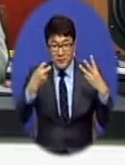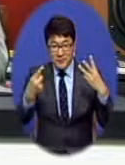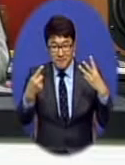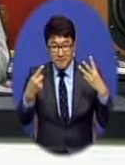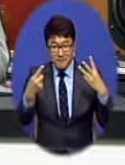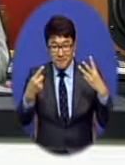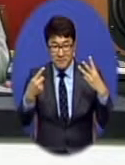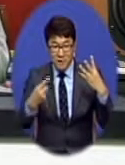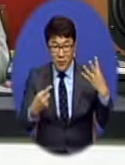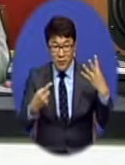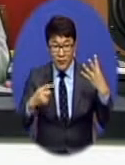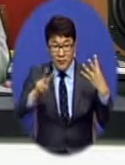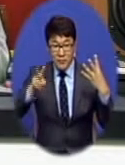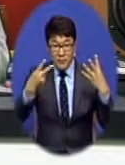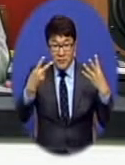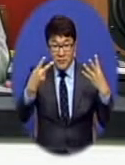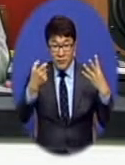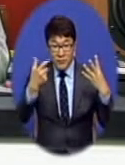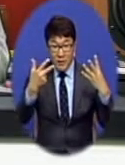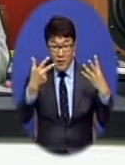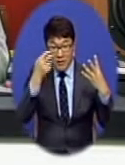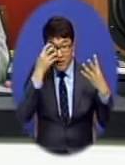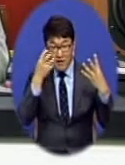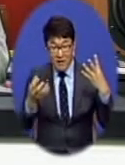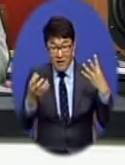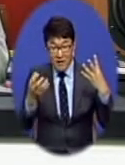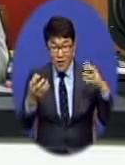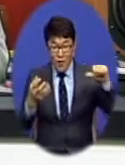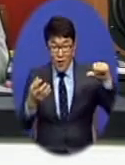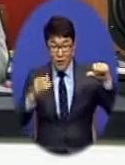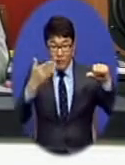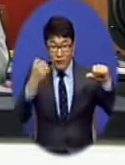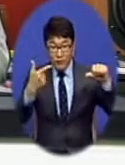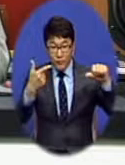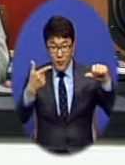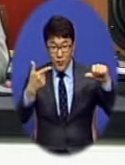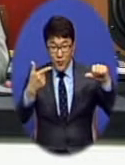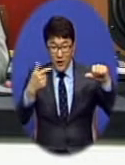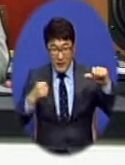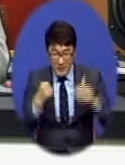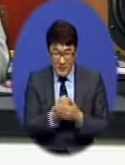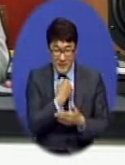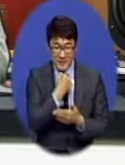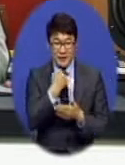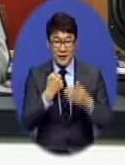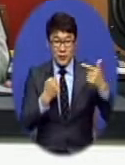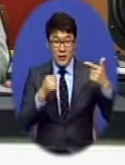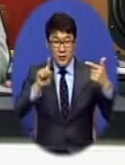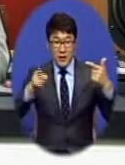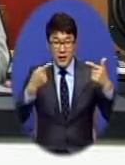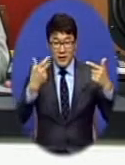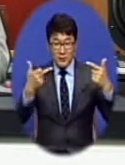121표. 자, 4번 참가자는 267표. 5번 참가자는 96표. 아이쿠, 자 기다리겠습니다.